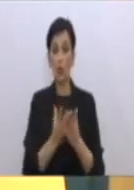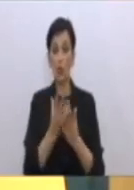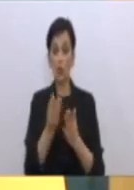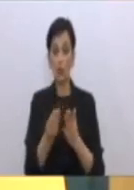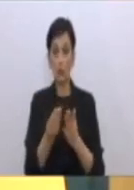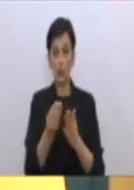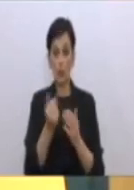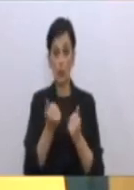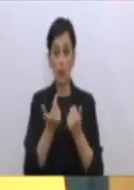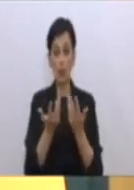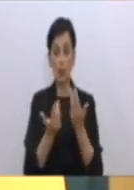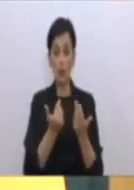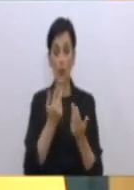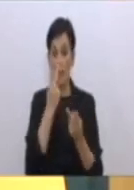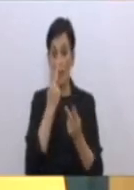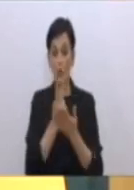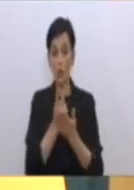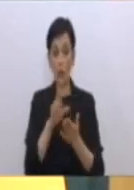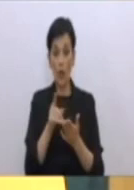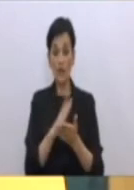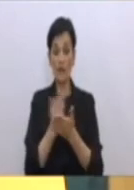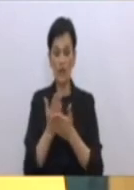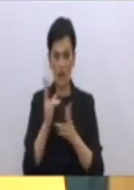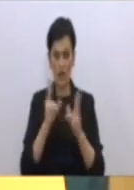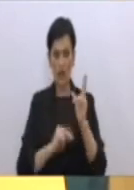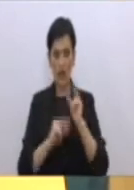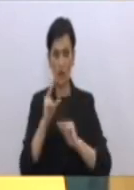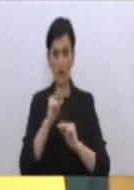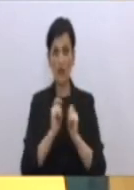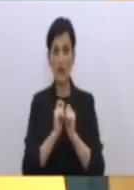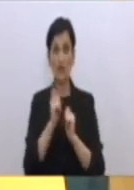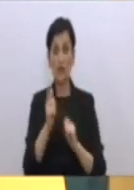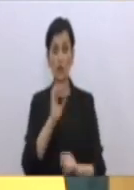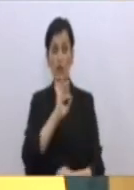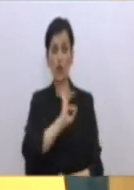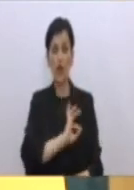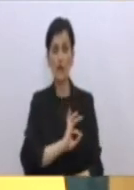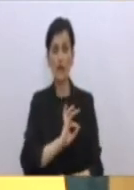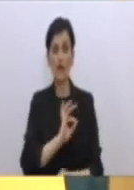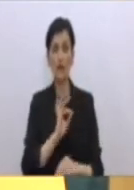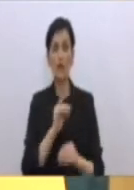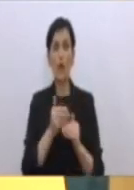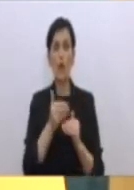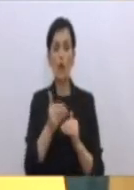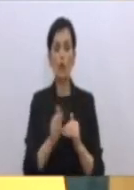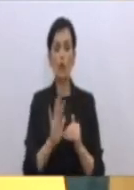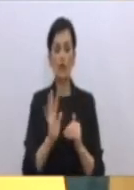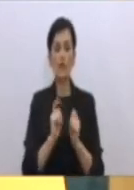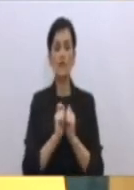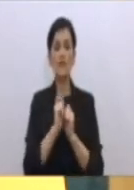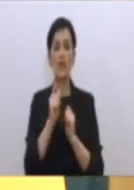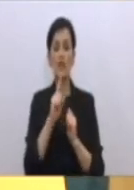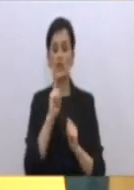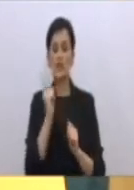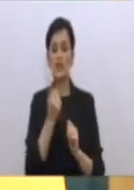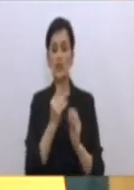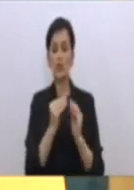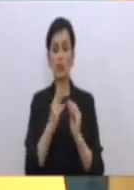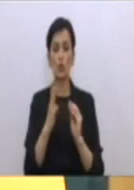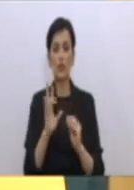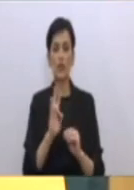გადასახადის ოდენობით. Მიუხედავად ამ ნაწილის გათვალისწინებული საგადასახადო შეღავათისა, არ აუგიანეს საგადასახადო წლის 15